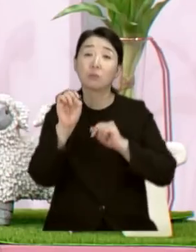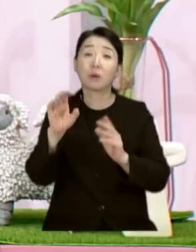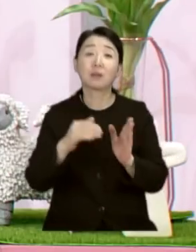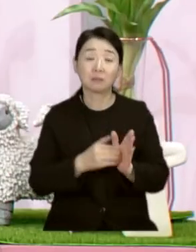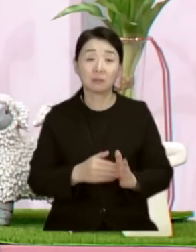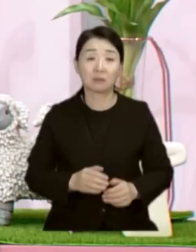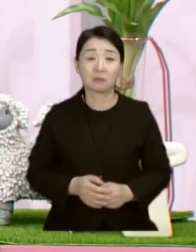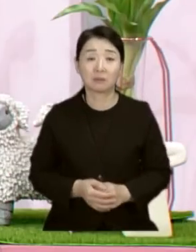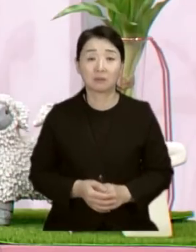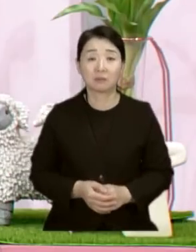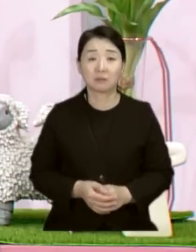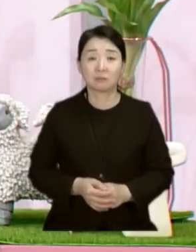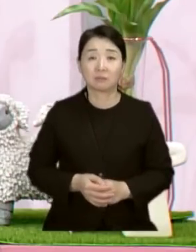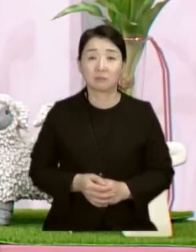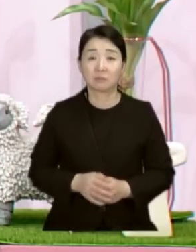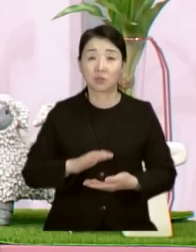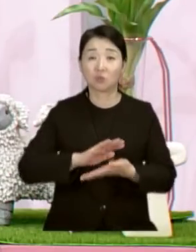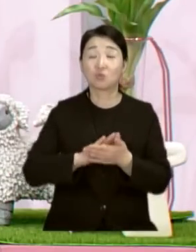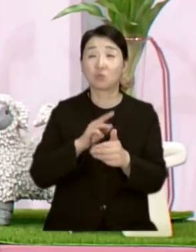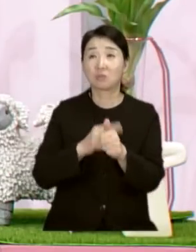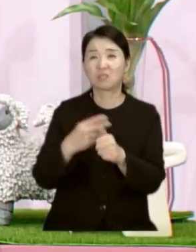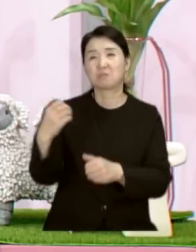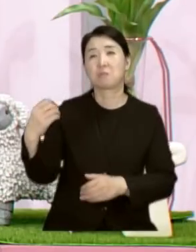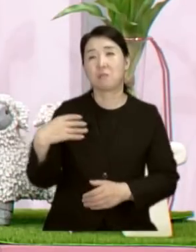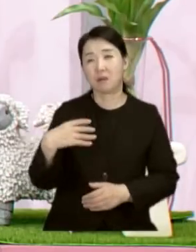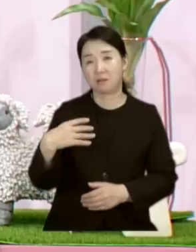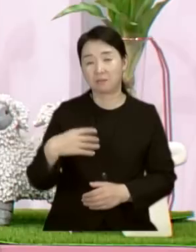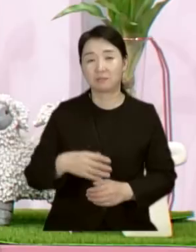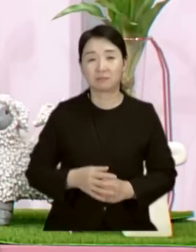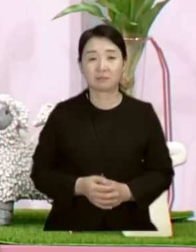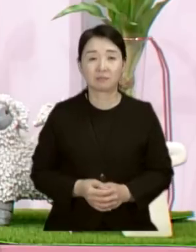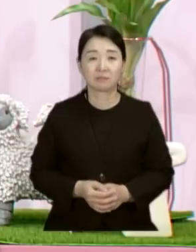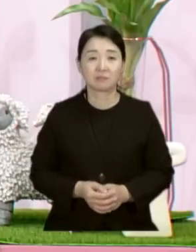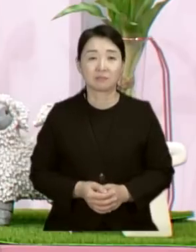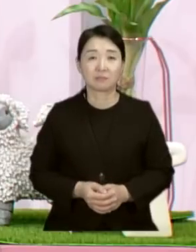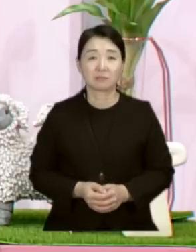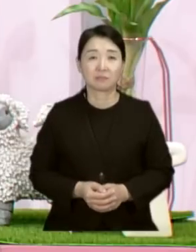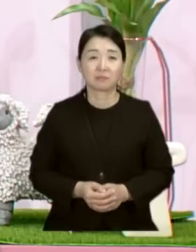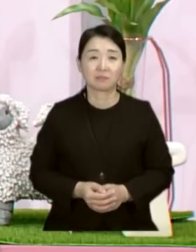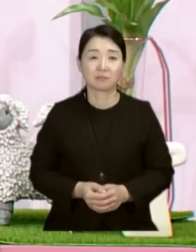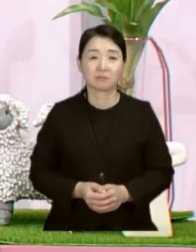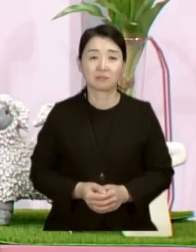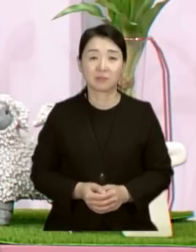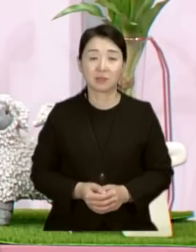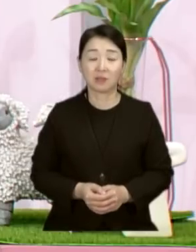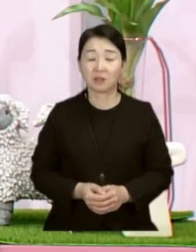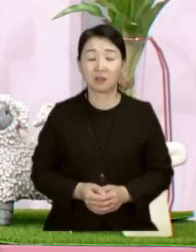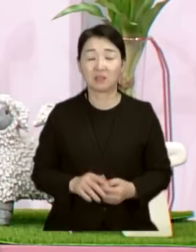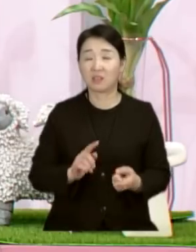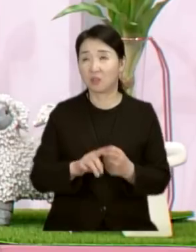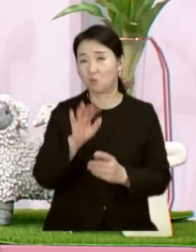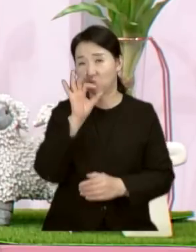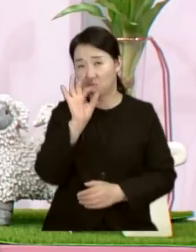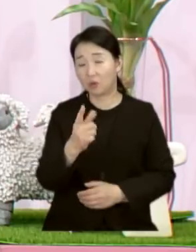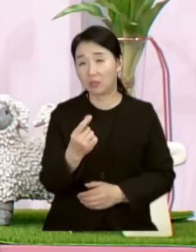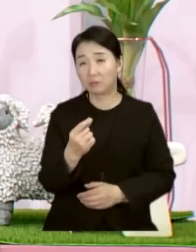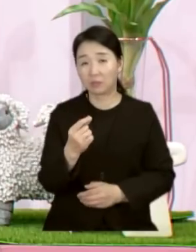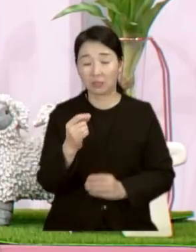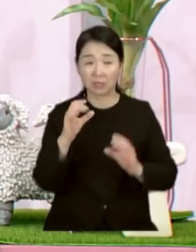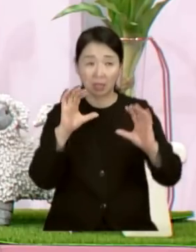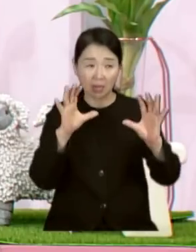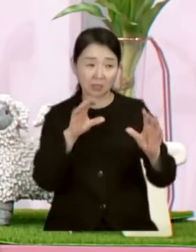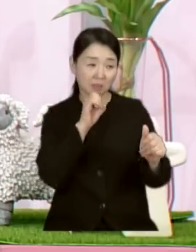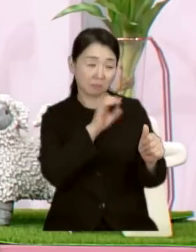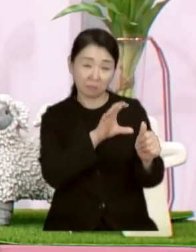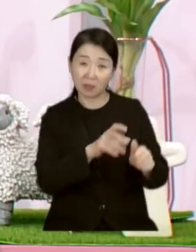산다고. 그러니까 유치원 선생님이 그걸 얘기해 주시더라고요. 그래서 이거 안 되겠다. 이거